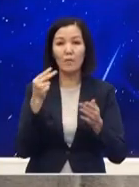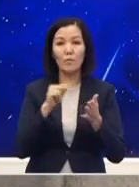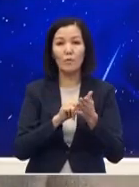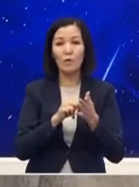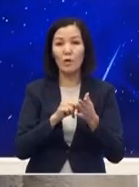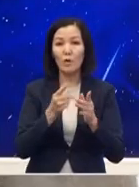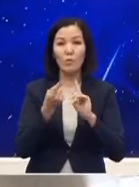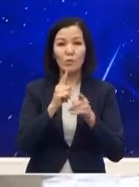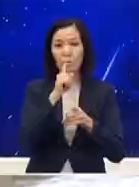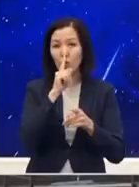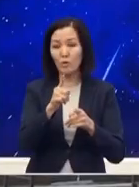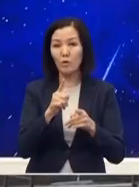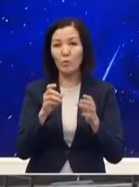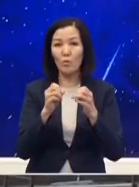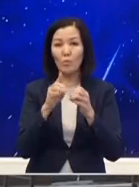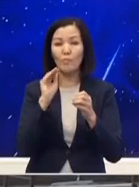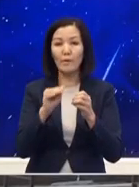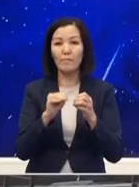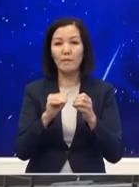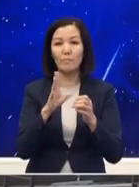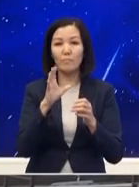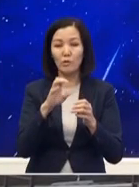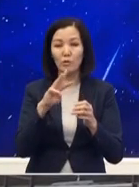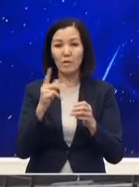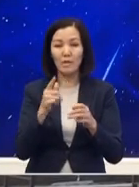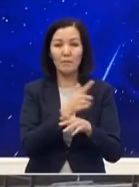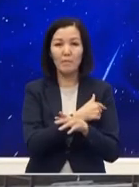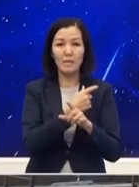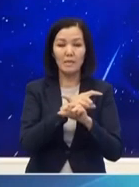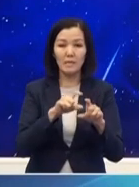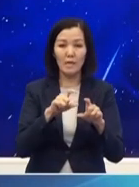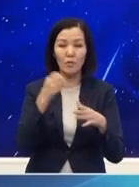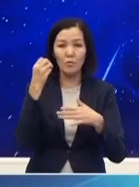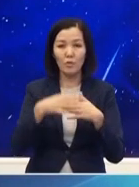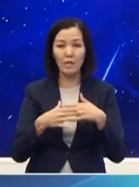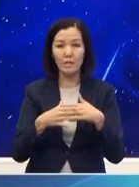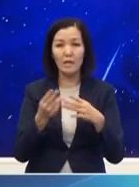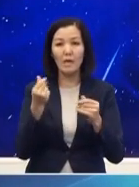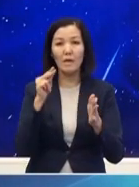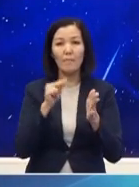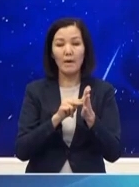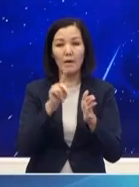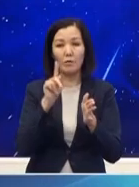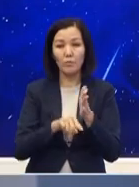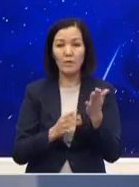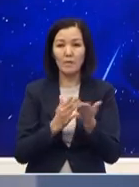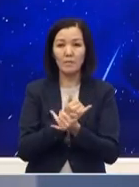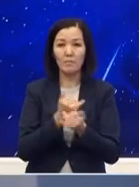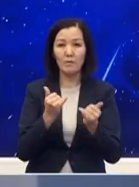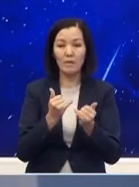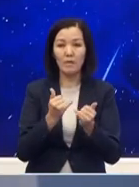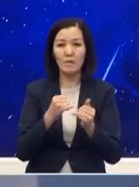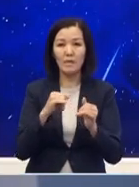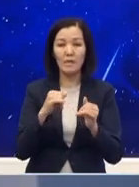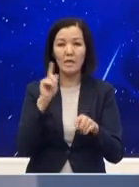екенін ескертеміз. Құны 11500. Яғни медициналық орталықтарда баға да төмендеген, қызмет көрсету